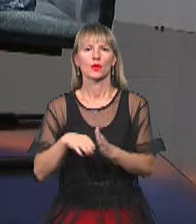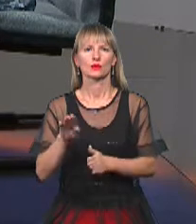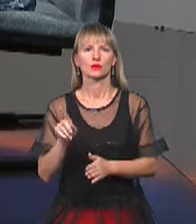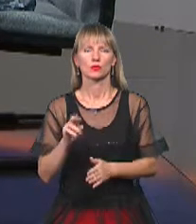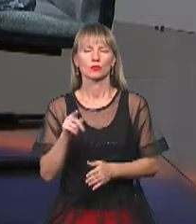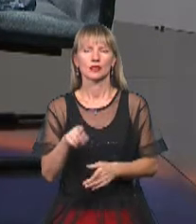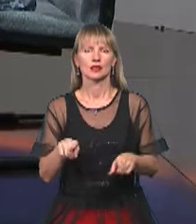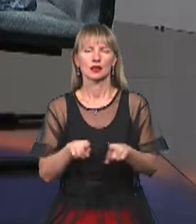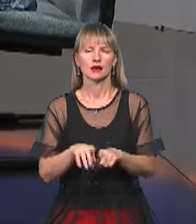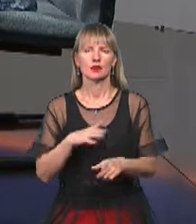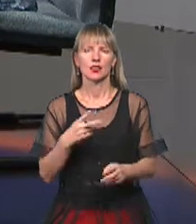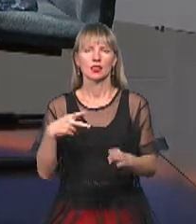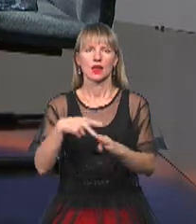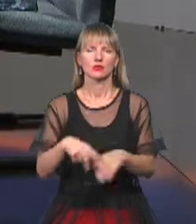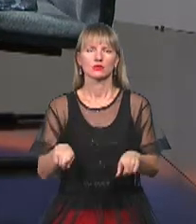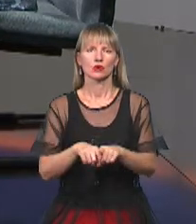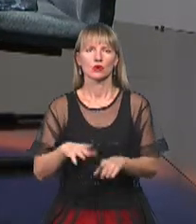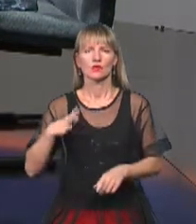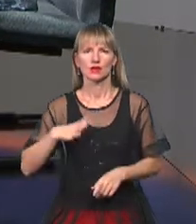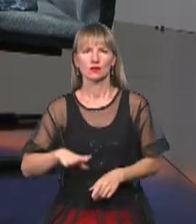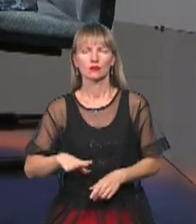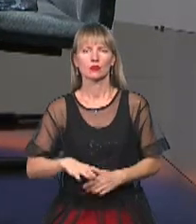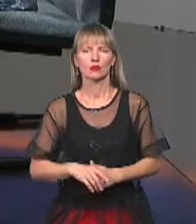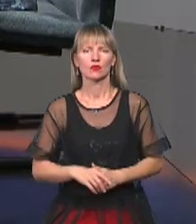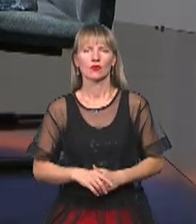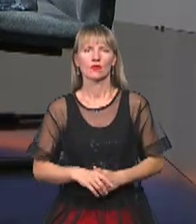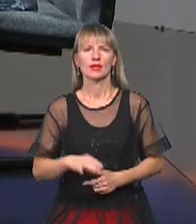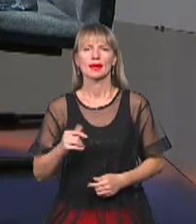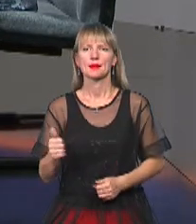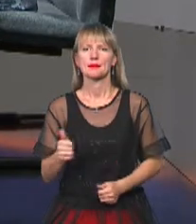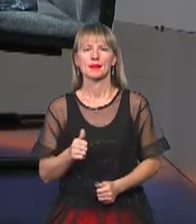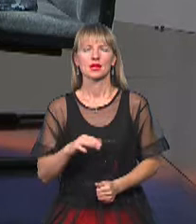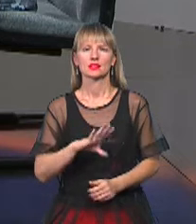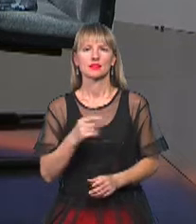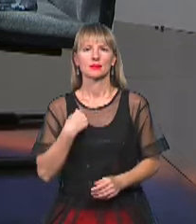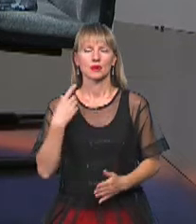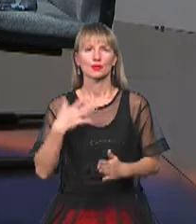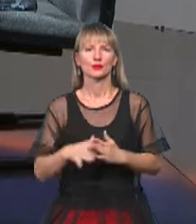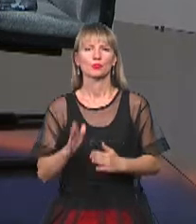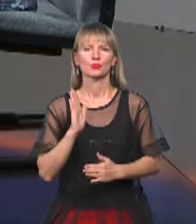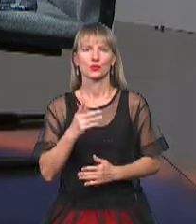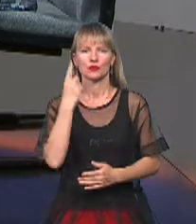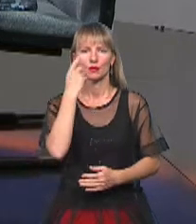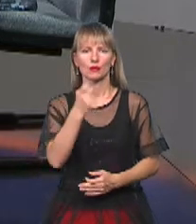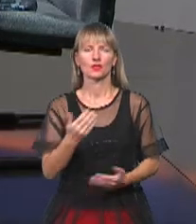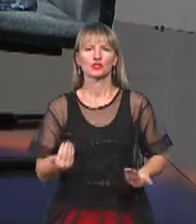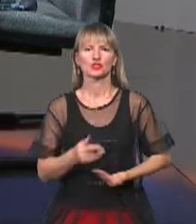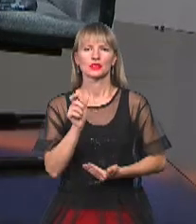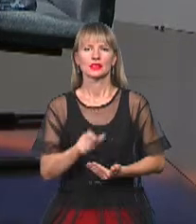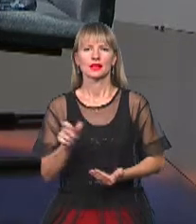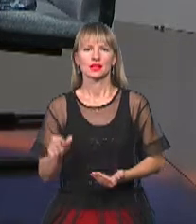щоб він таке навантаження витримував. Ну і перш за все ми розуміємо та будемо інформувати